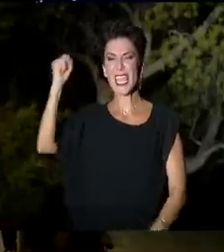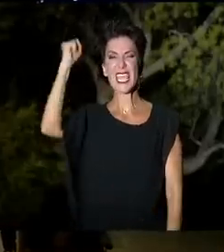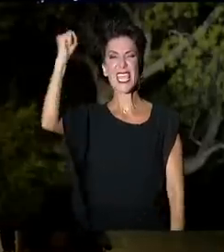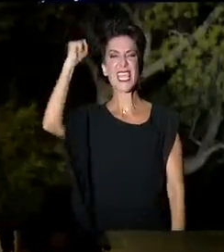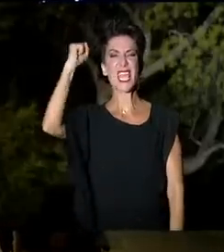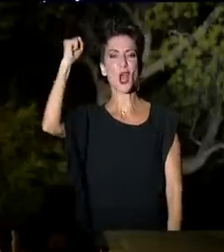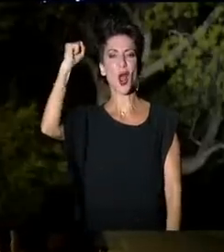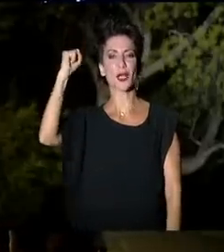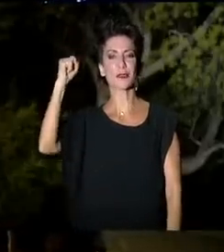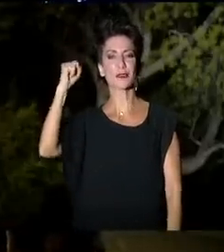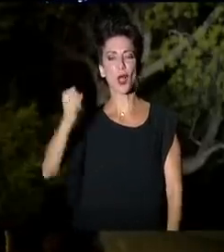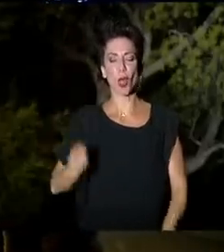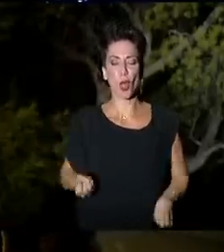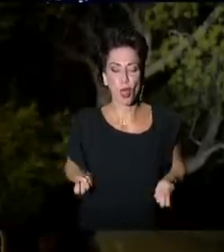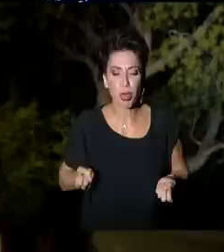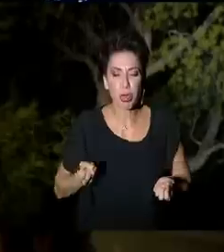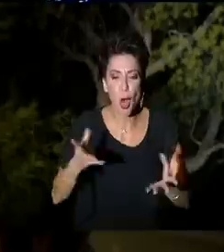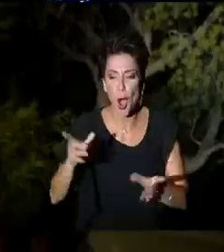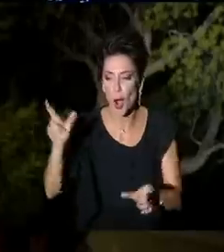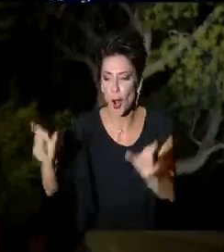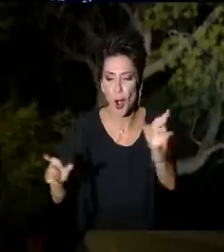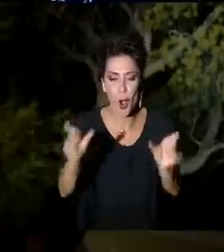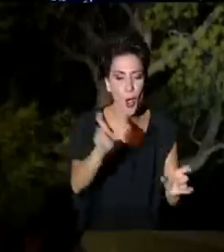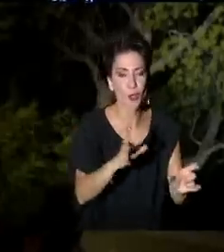προσέλαβε αμέτρητες μορφές.